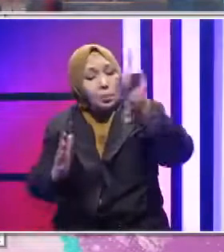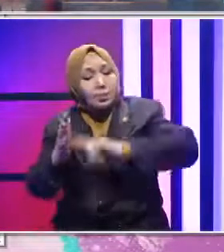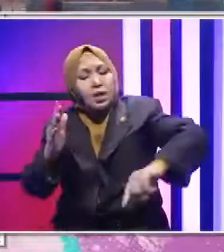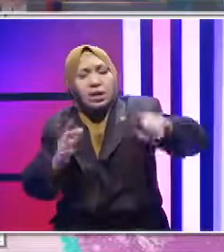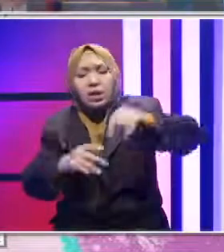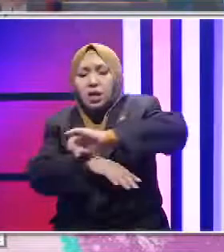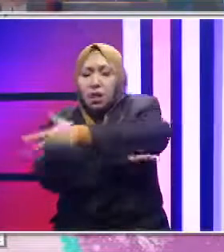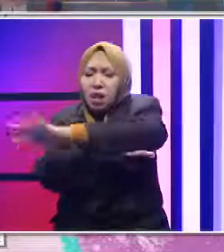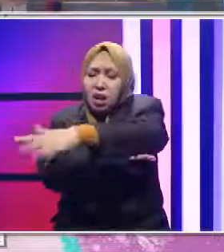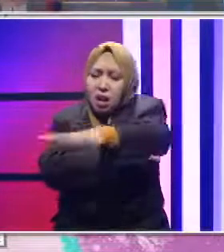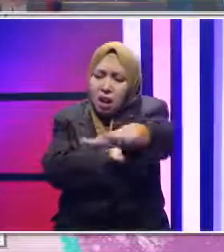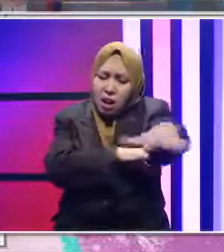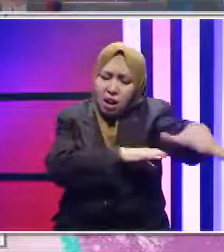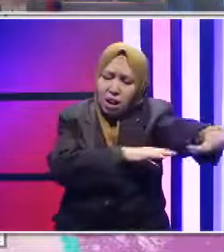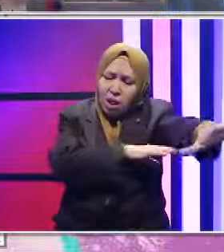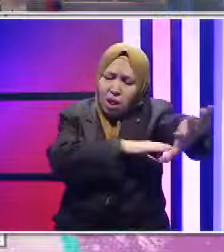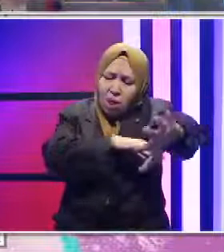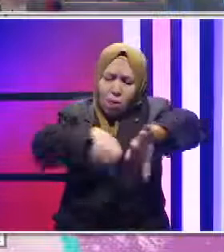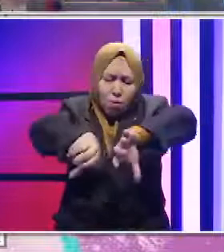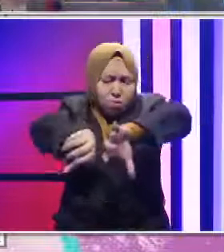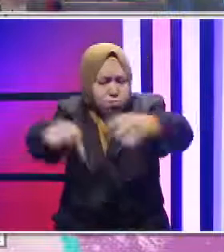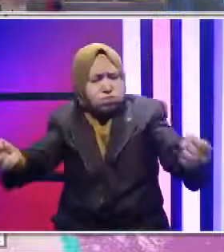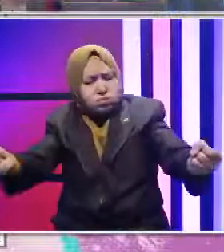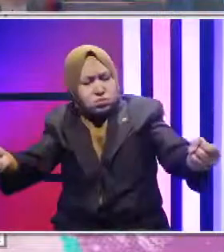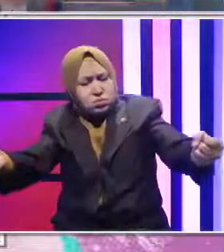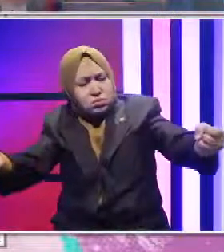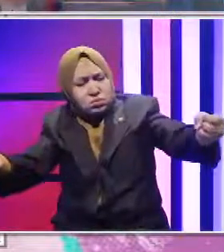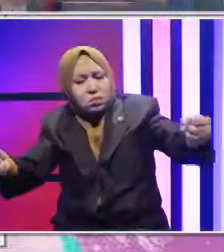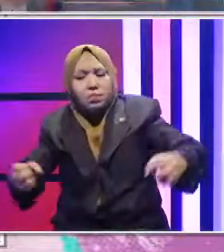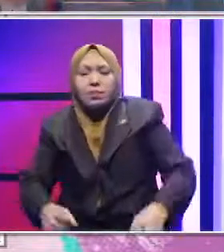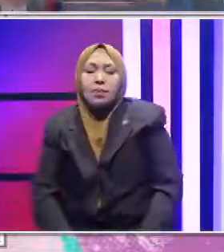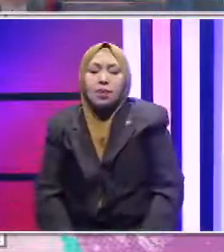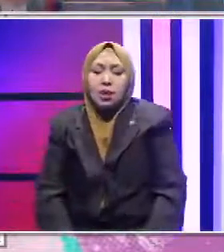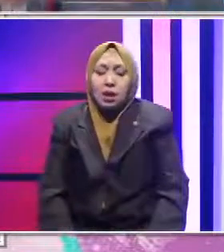وإذا البحار فجرت